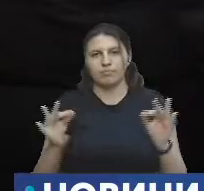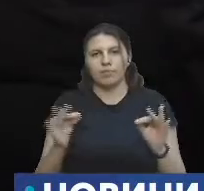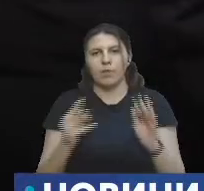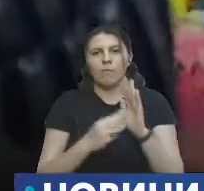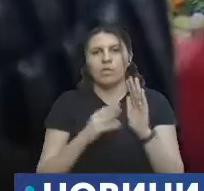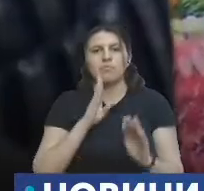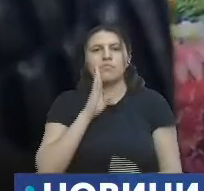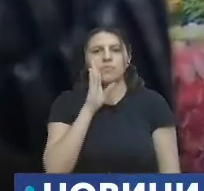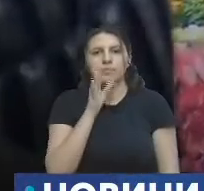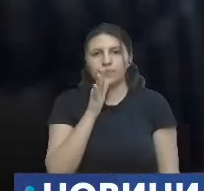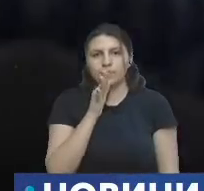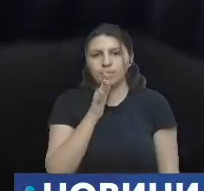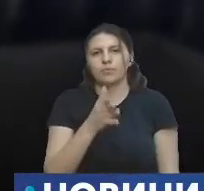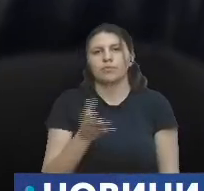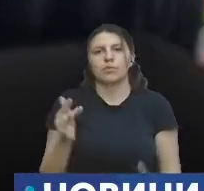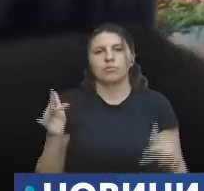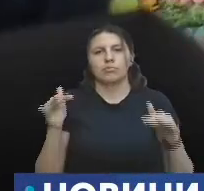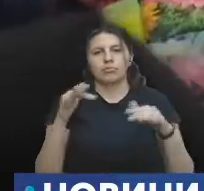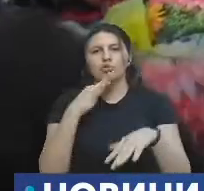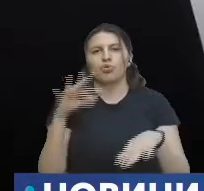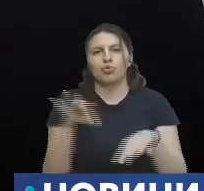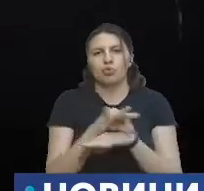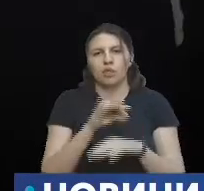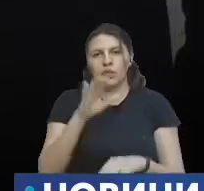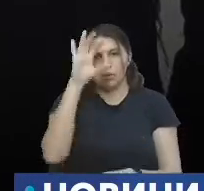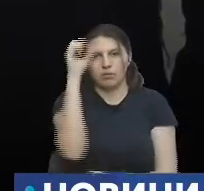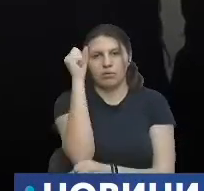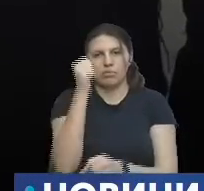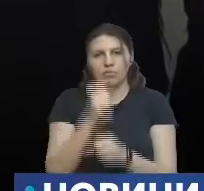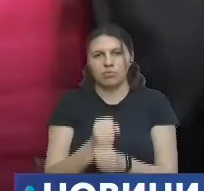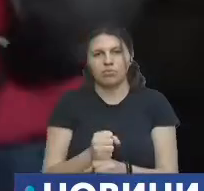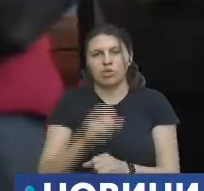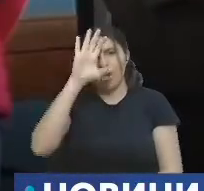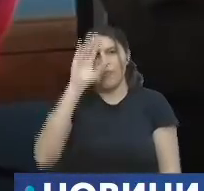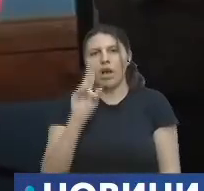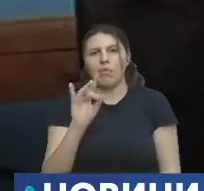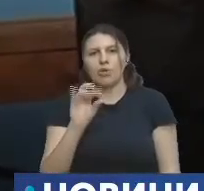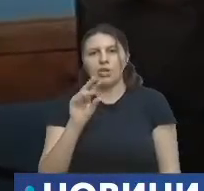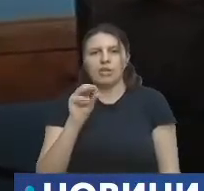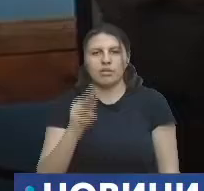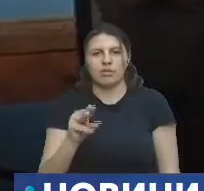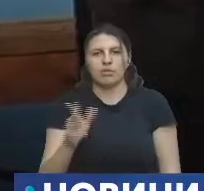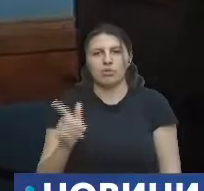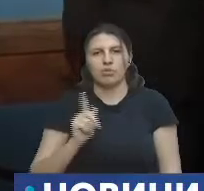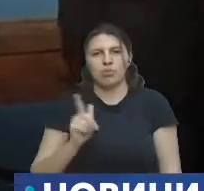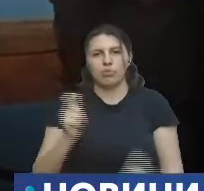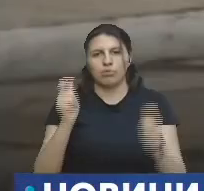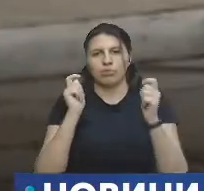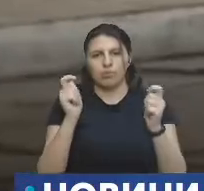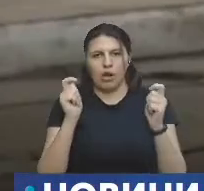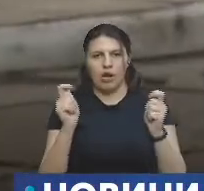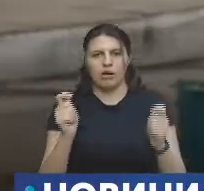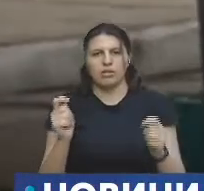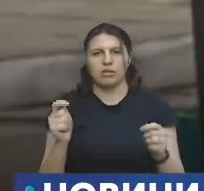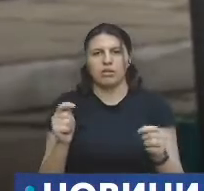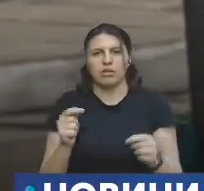біля шахтоуправління збираються дружини гірників шахти «Карбоніт». З собою принесли плакати. За півгодини до них приєднуються чоловіки.